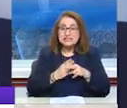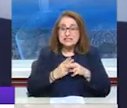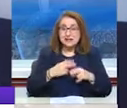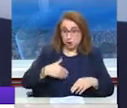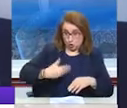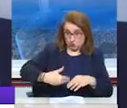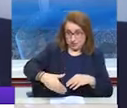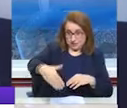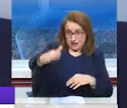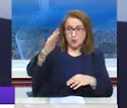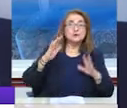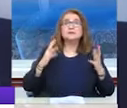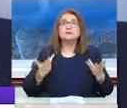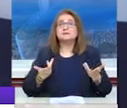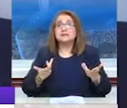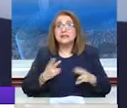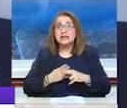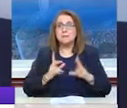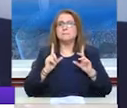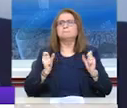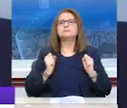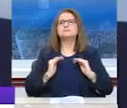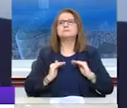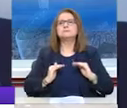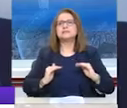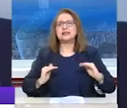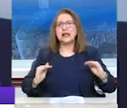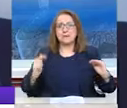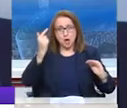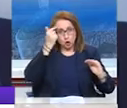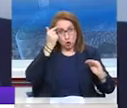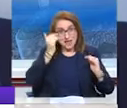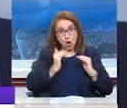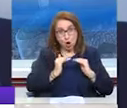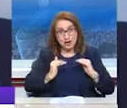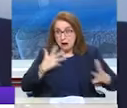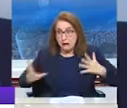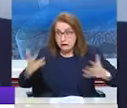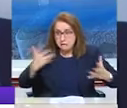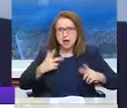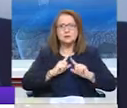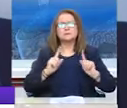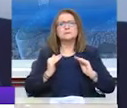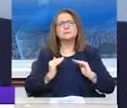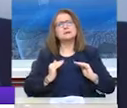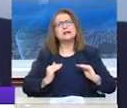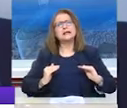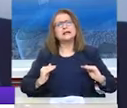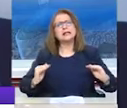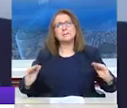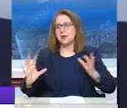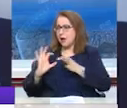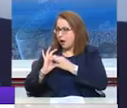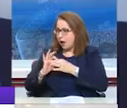διάστημα είναι να επικρατήσει ψυχραιμία, νυφαλιότητα, αλληλεγγύη και κυρίως